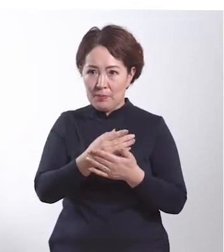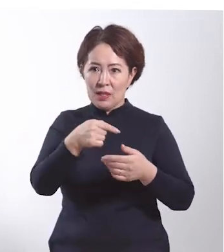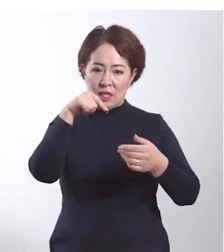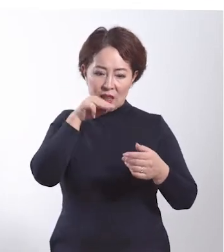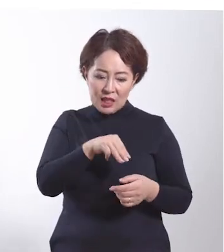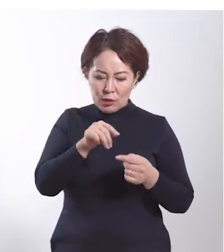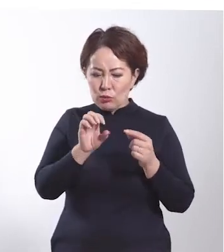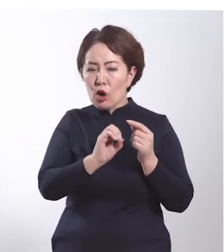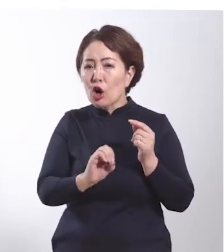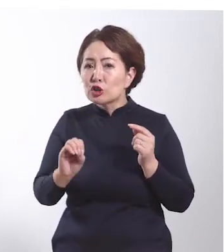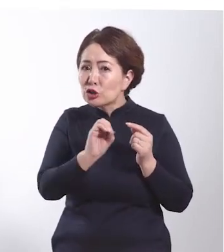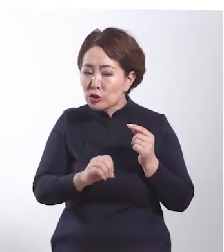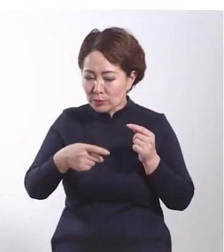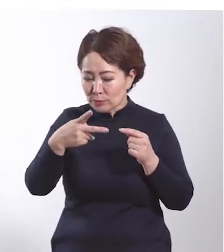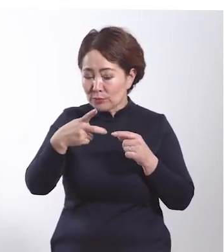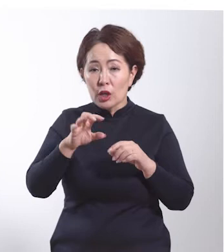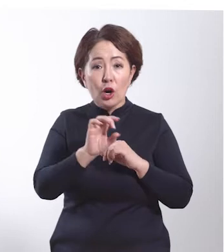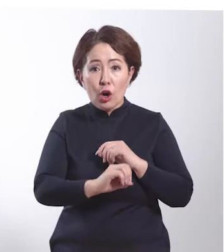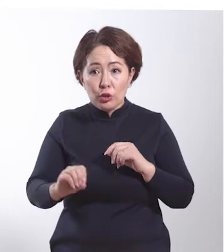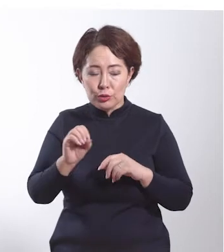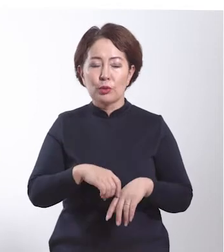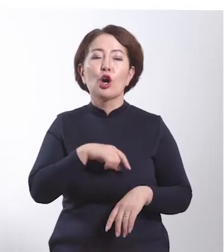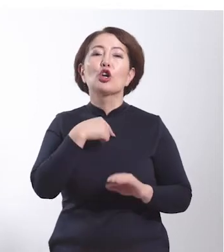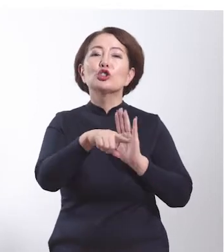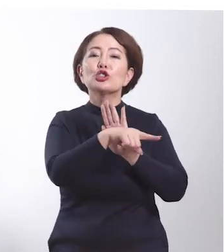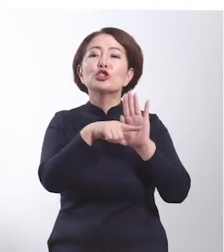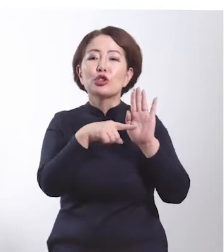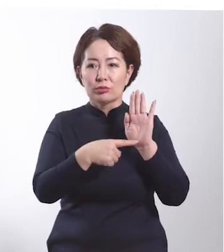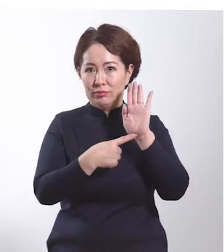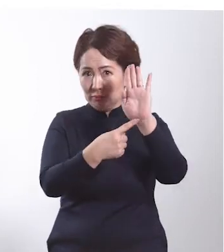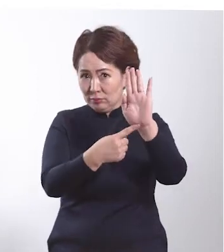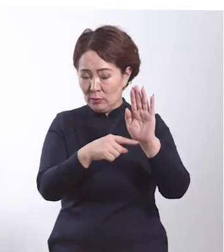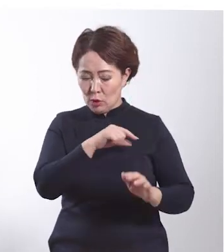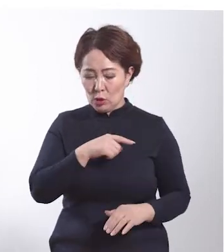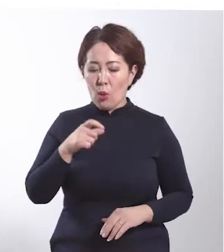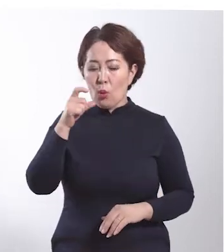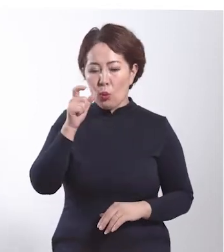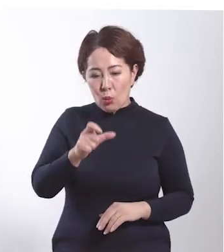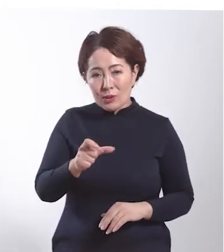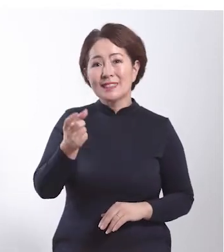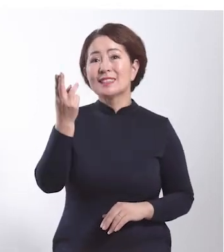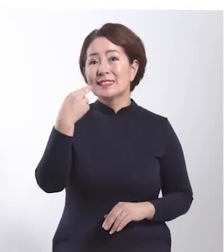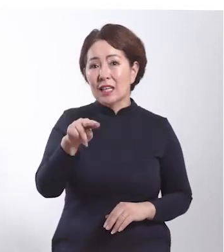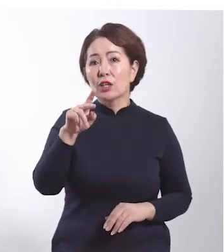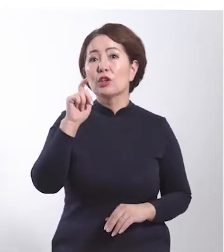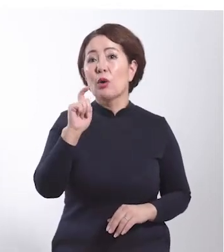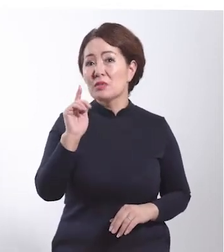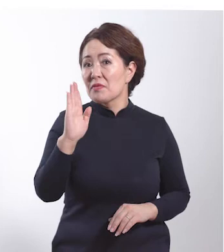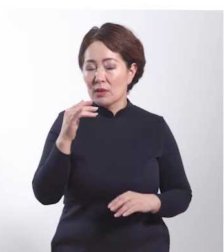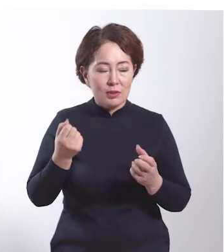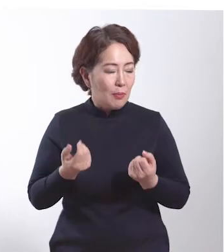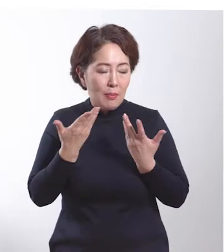үүссэн, T тэмдэглэгээний хажууд зураас байхгүй бол таны хариу сөрөг буюу хүний дархлал хомсдлын